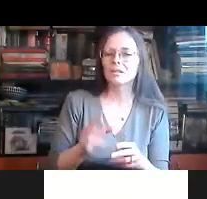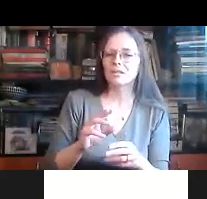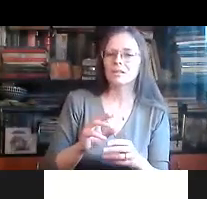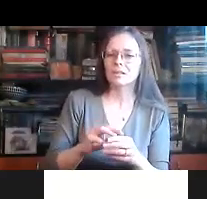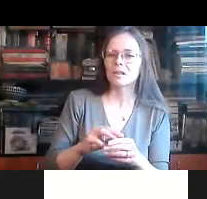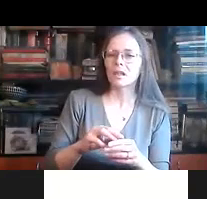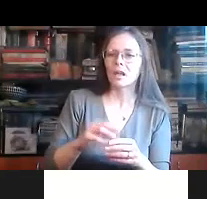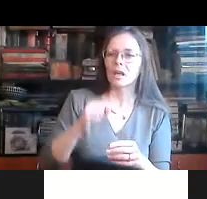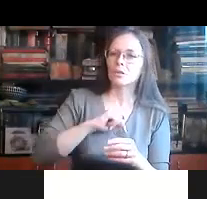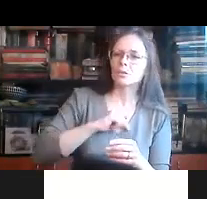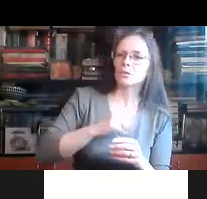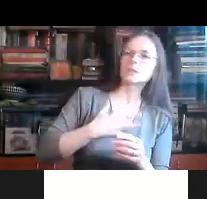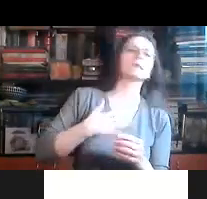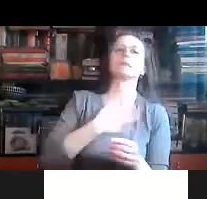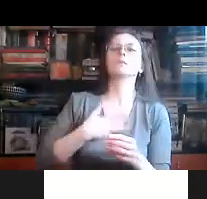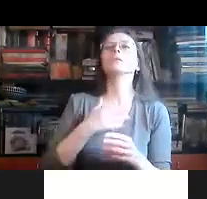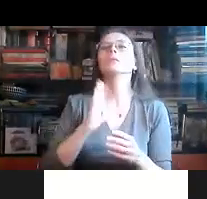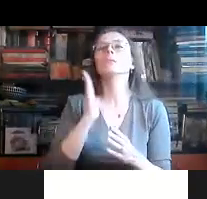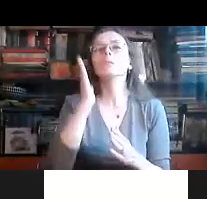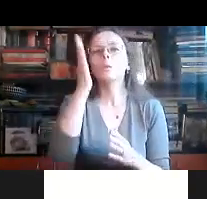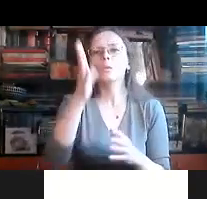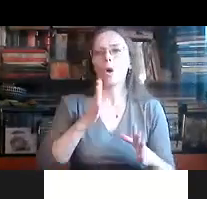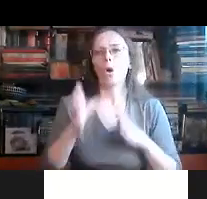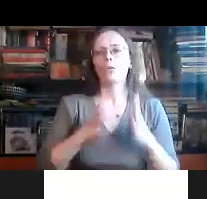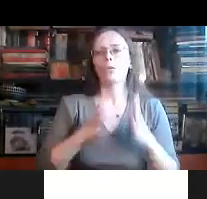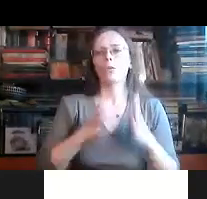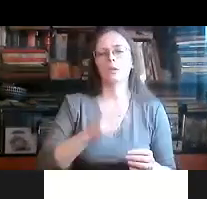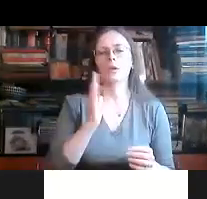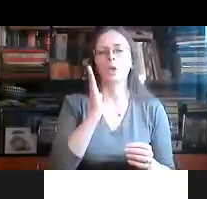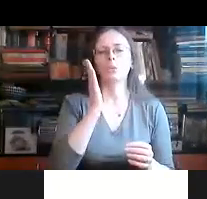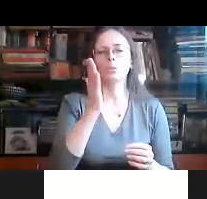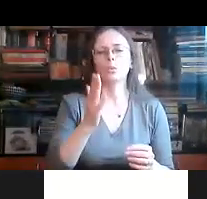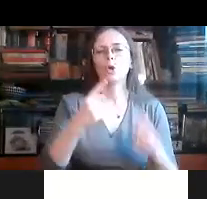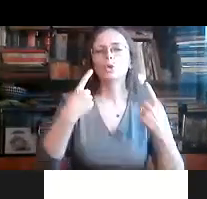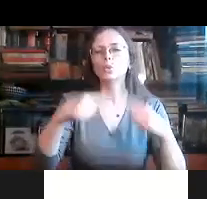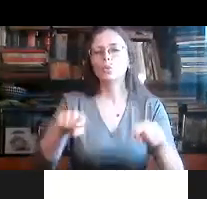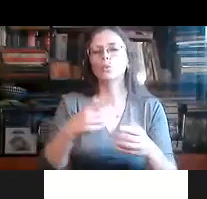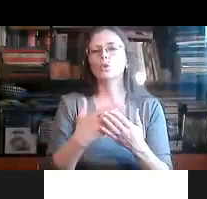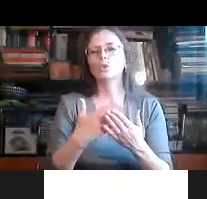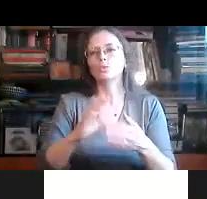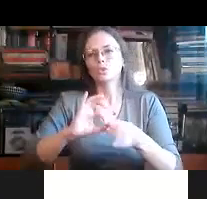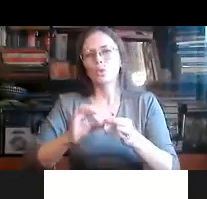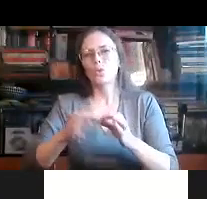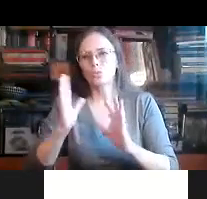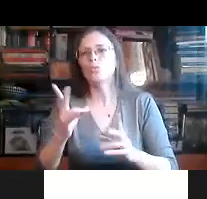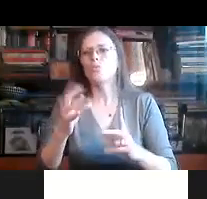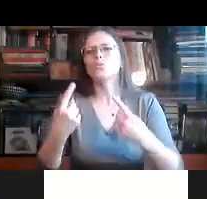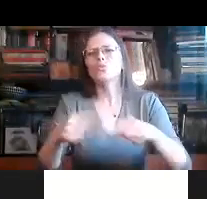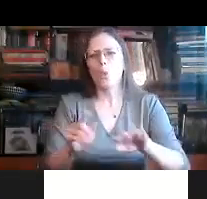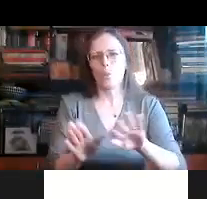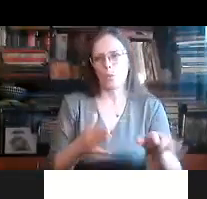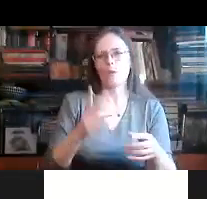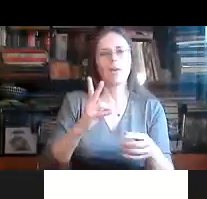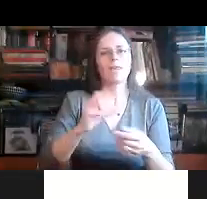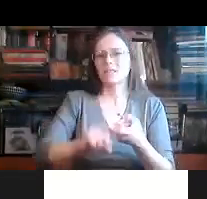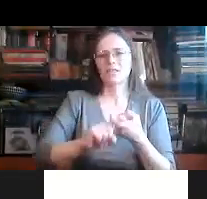проще, я готовлю себя к тому, что может быть уже как бы другие сложности, но другого плана, другого типа, и мне кажется, вот нам нужно